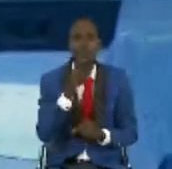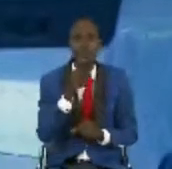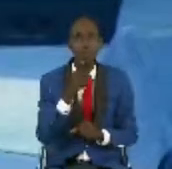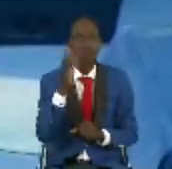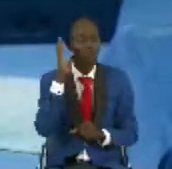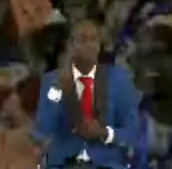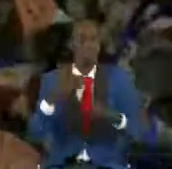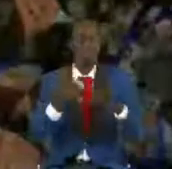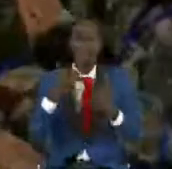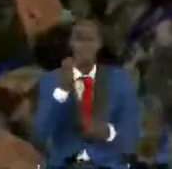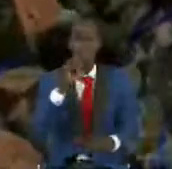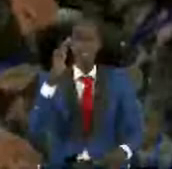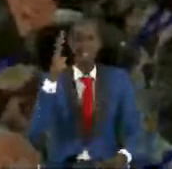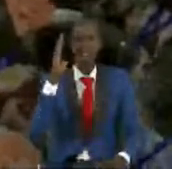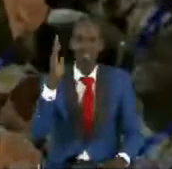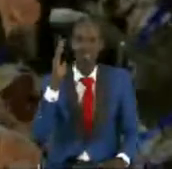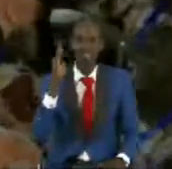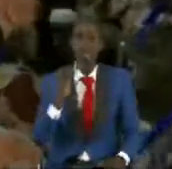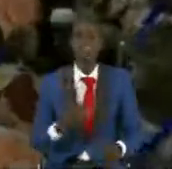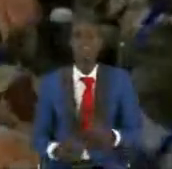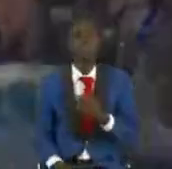Vous avez un témoignage.